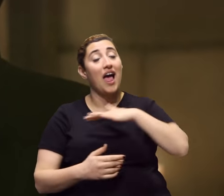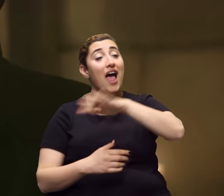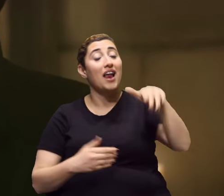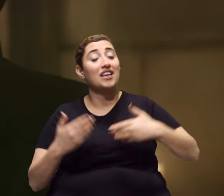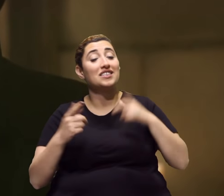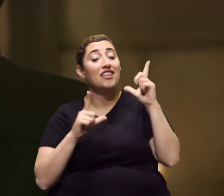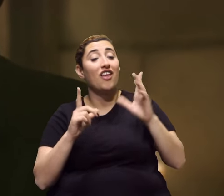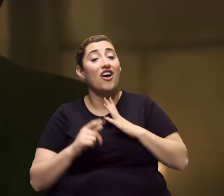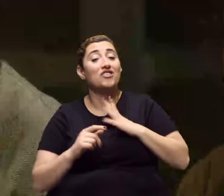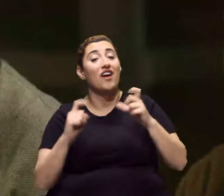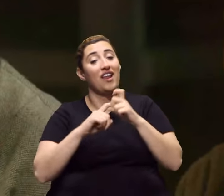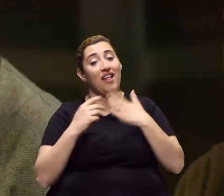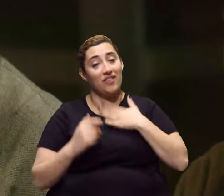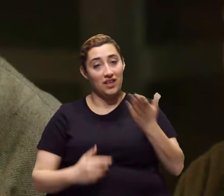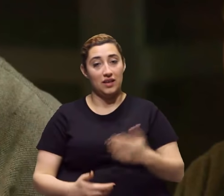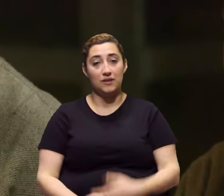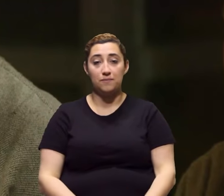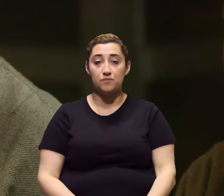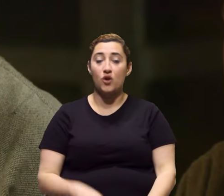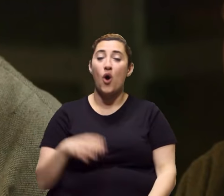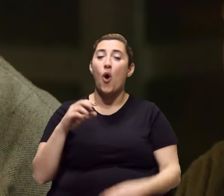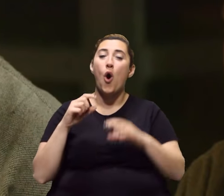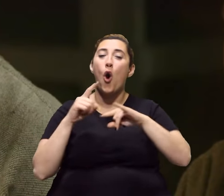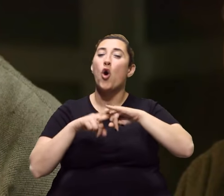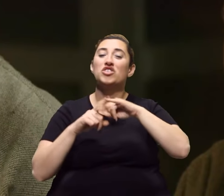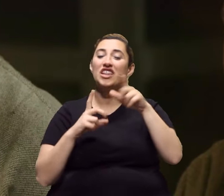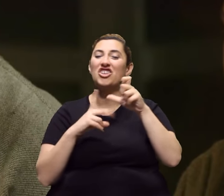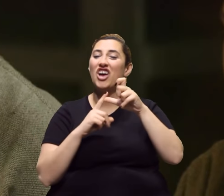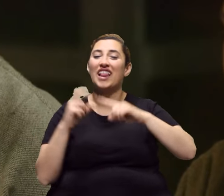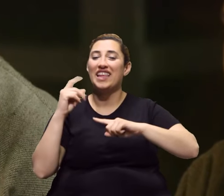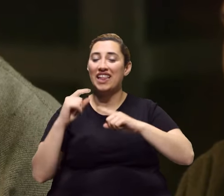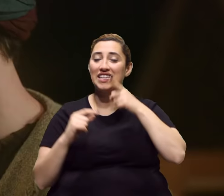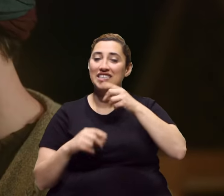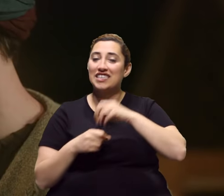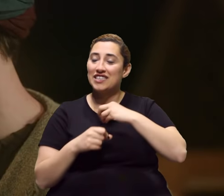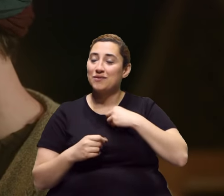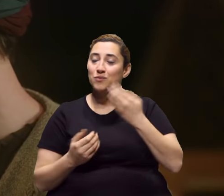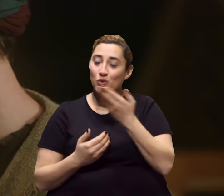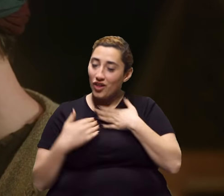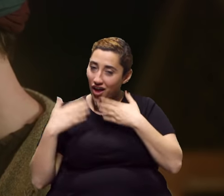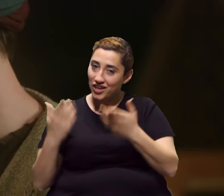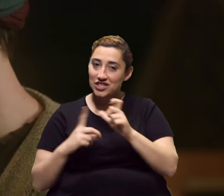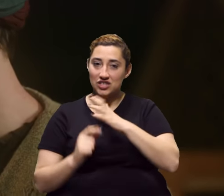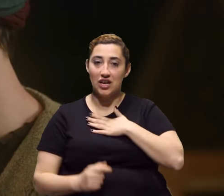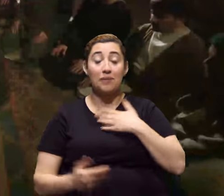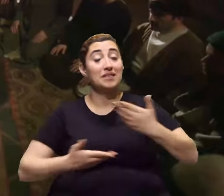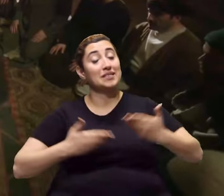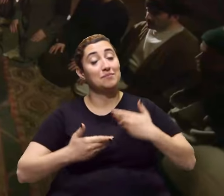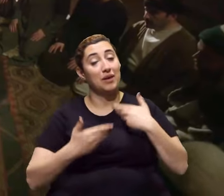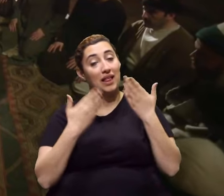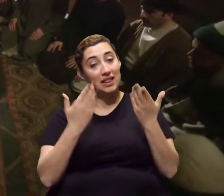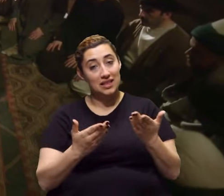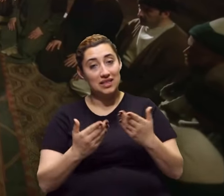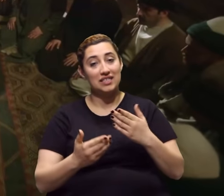alem muhtaç Eldar'ım. Hocalı'dan Şahoğlu İlyas, Himmetinize muhtacız şeyhim.